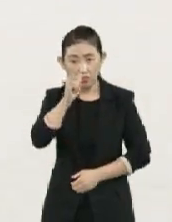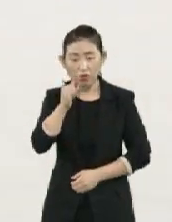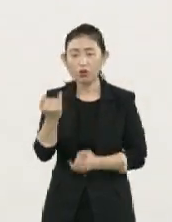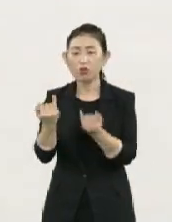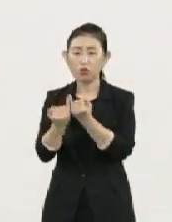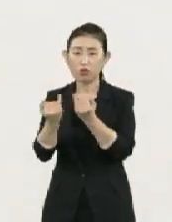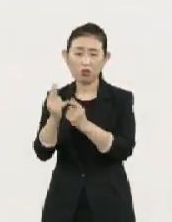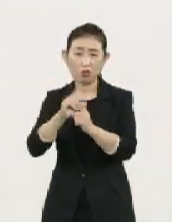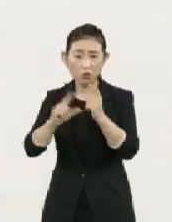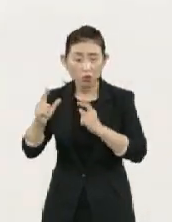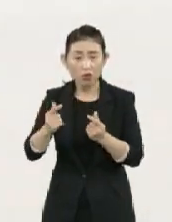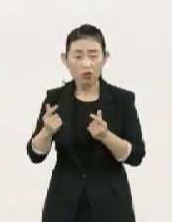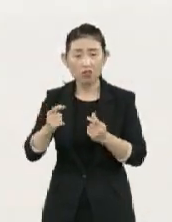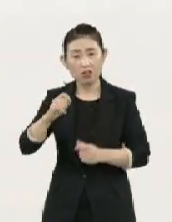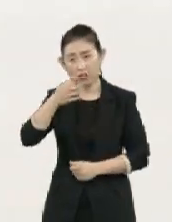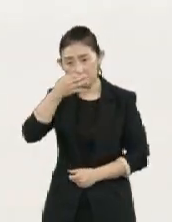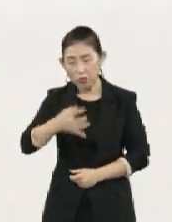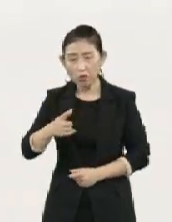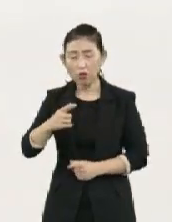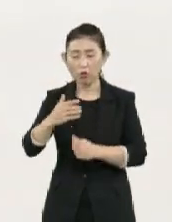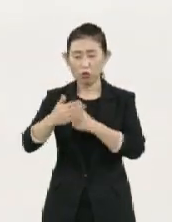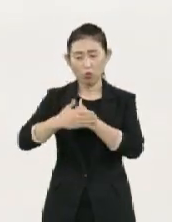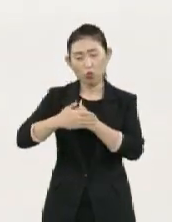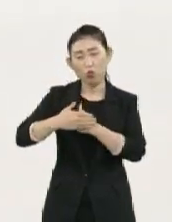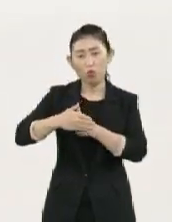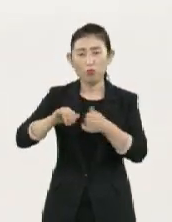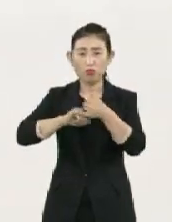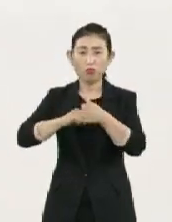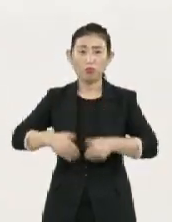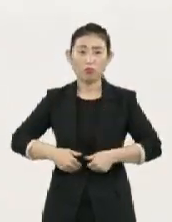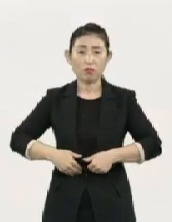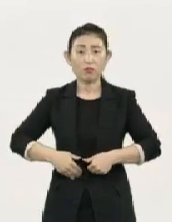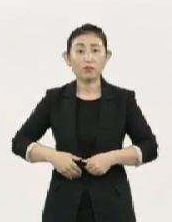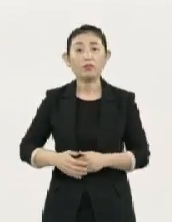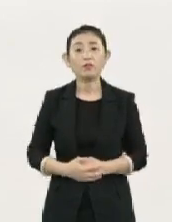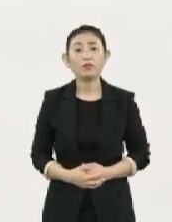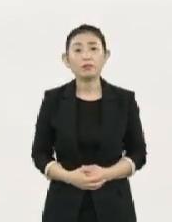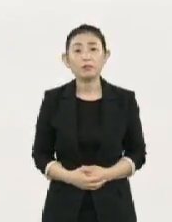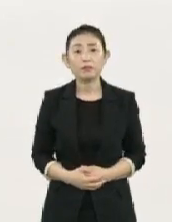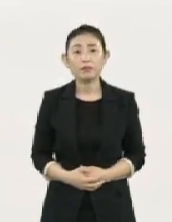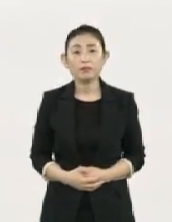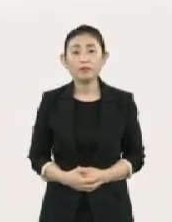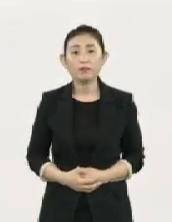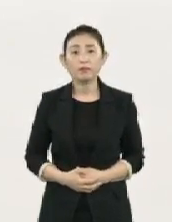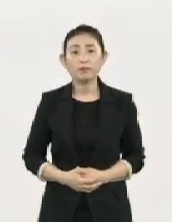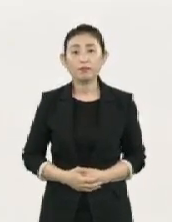파티마에게는 도움이 절실한 상황입니다. TJB 조혜원입니다.